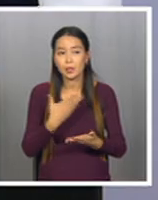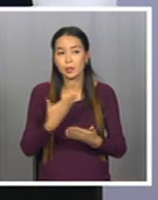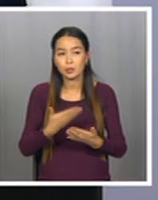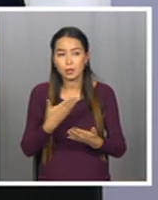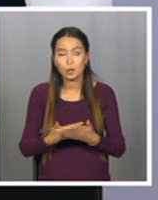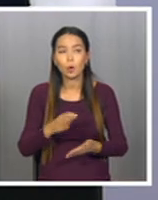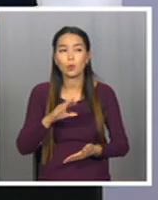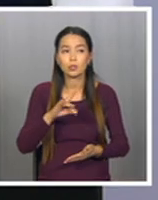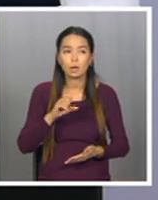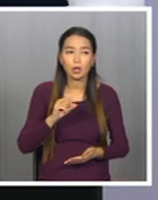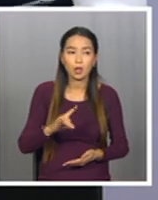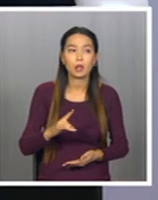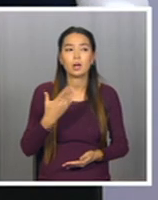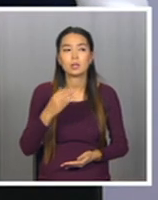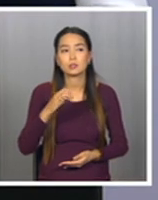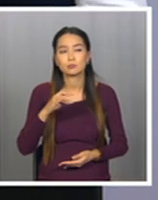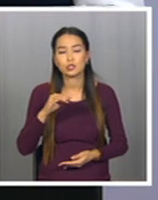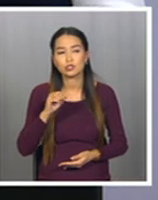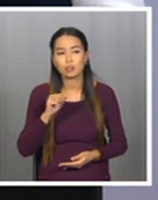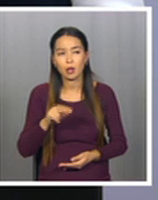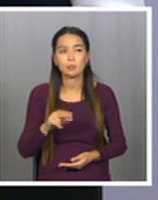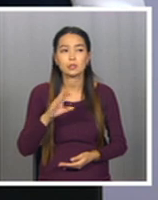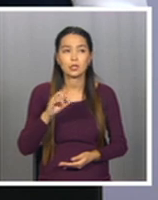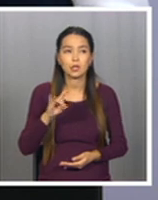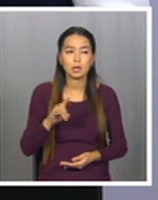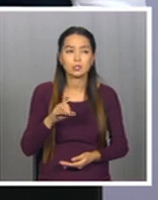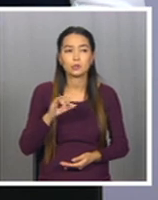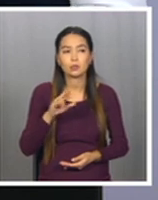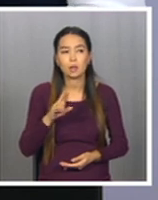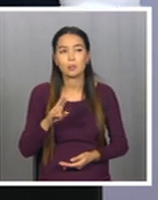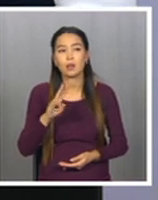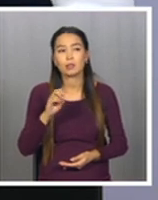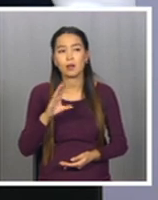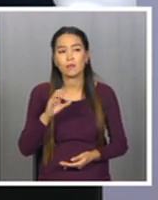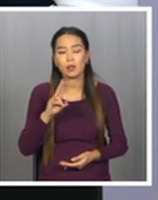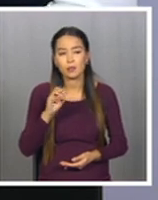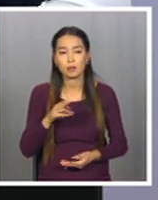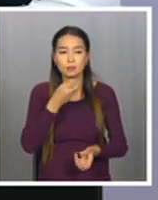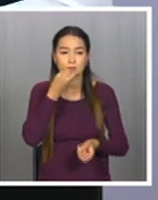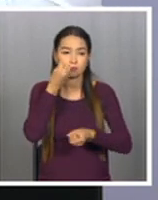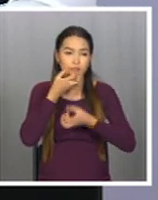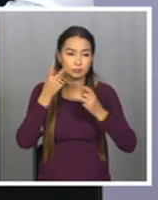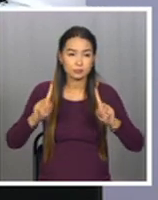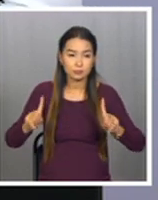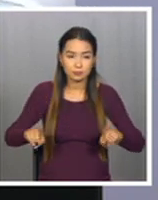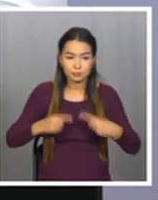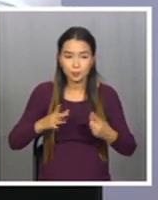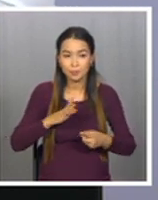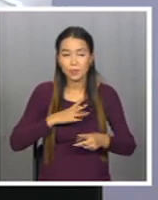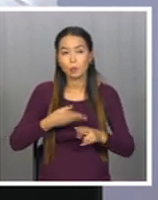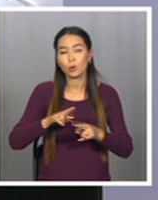Отырар, Испиджаб, Тараз, Суяб, Навакен қалалары гүлденген болады. Бұл қаланың